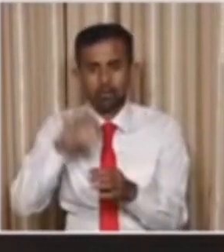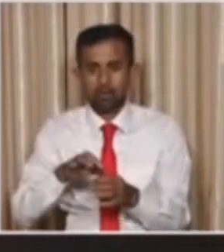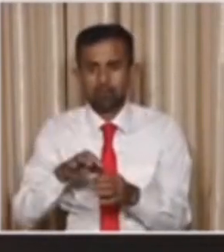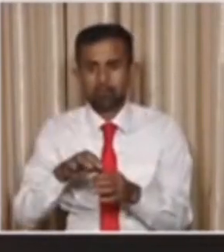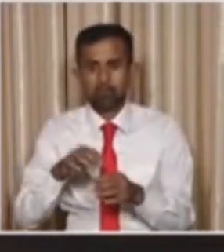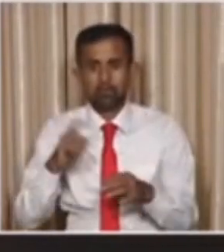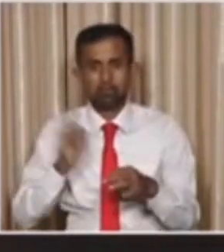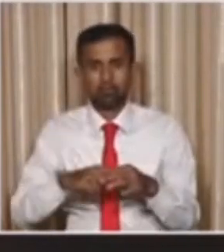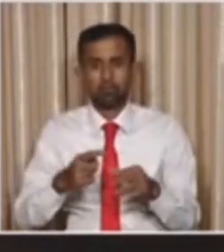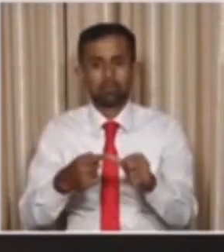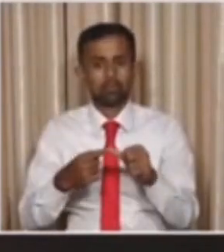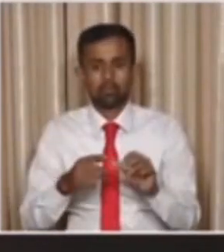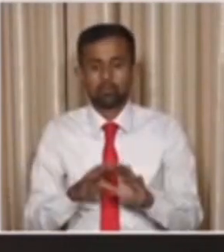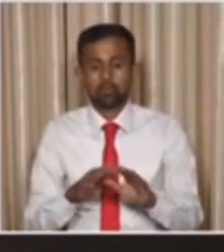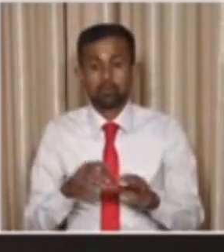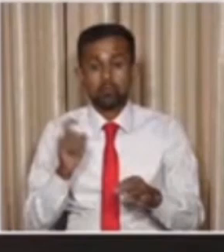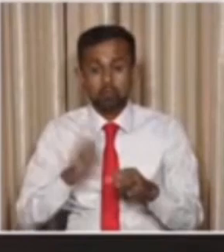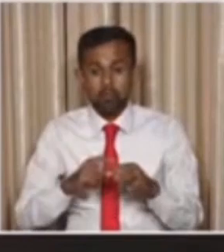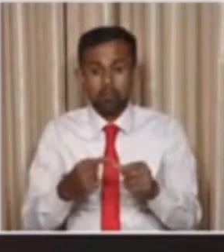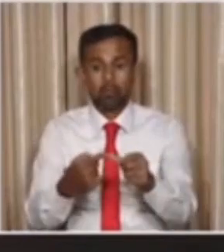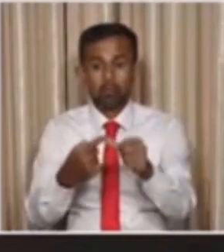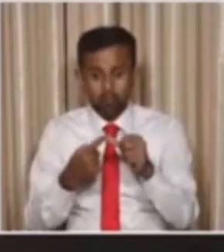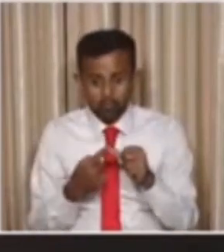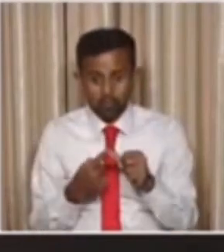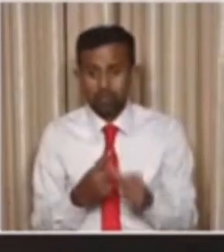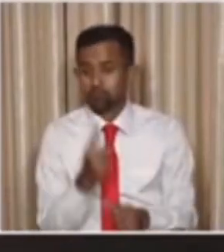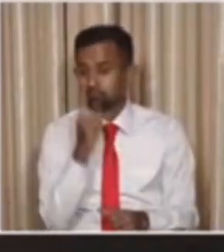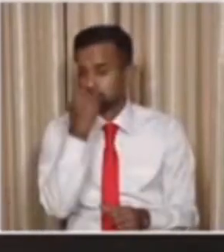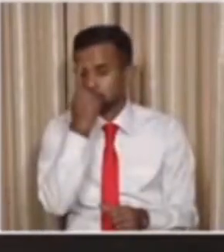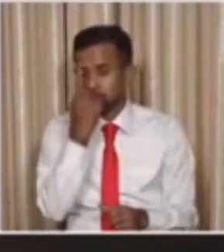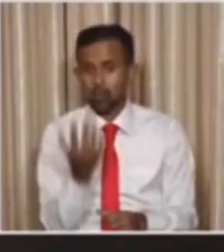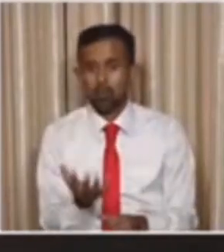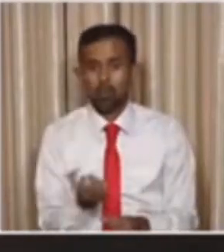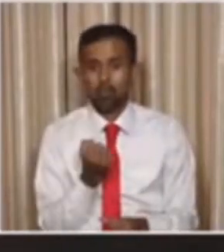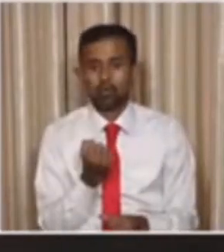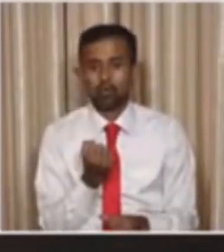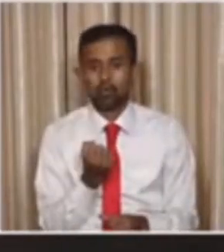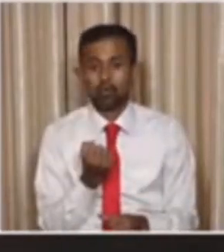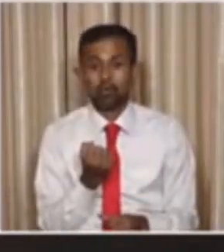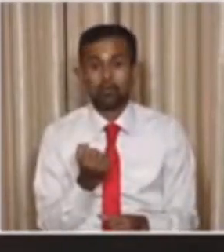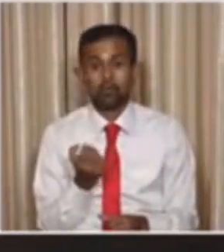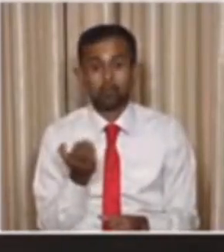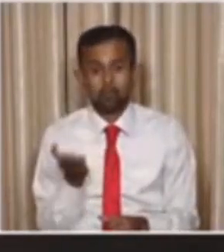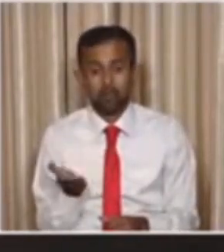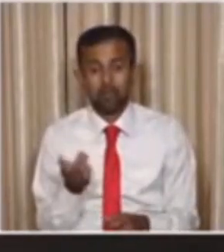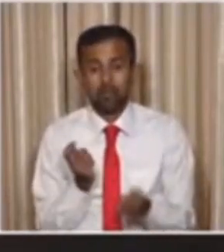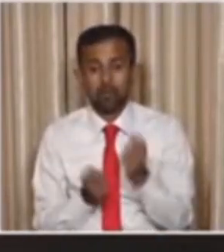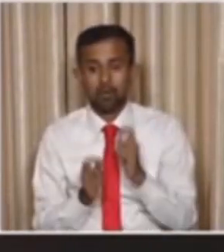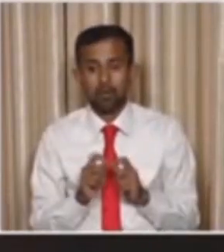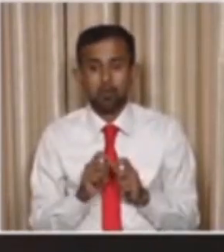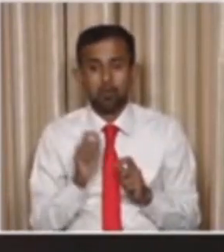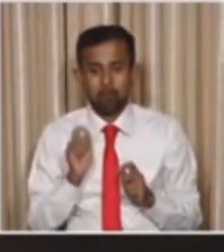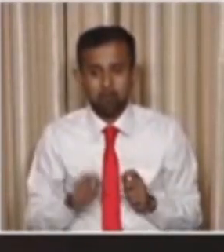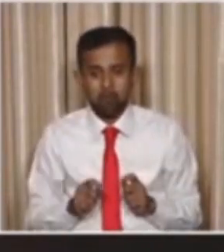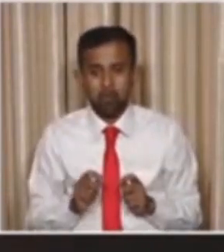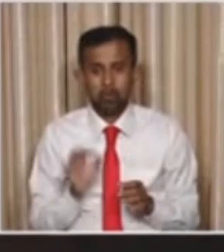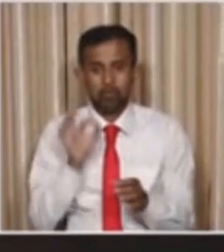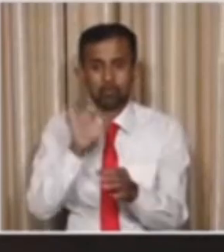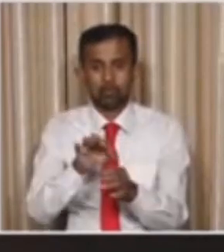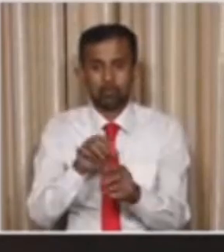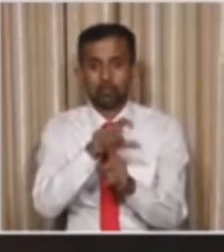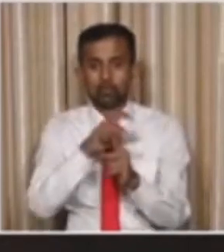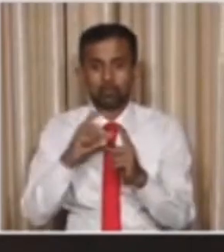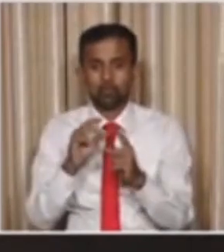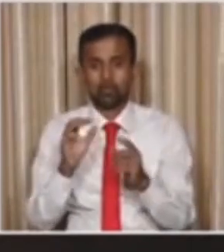ප්‍රශ්නෙට උත්තරයක් හොයන එක මේ ප්‍රශ්නෙට උත්තරයක් හොයන්න ඉස්සෙල්ලම කරන්න ඕනේ මේ තියෙන ක්‍රිකට් පාලක මණ්ඩලයට පත් වෙන සංස්කෘතිය